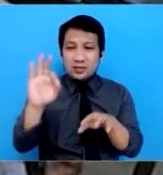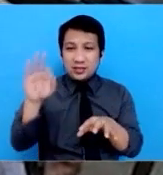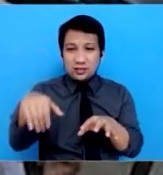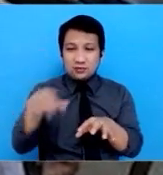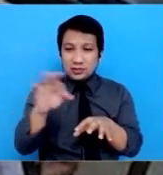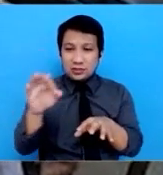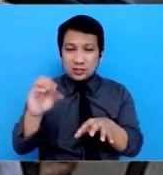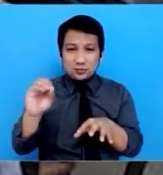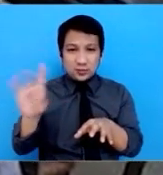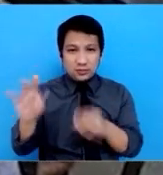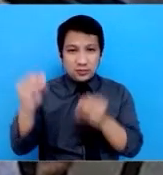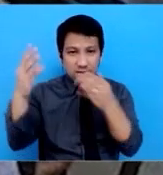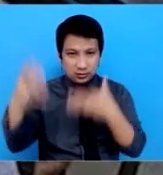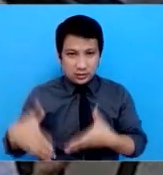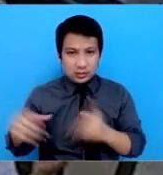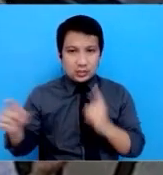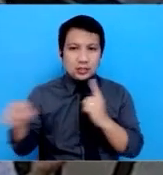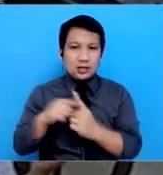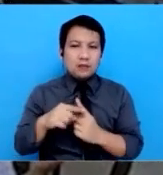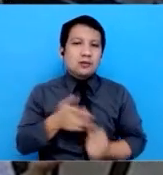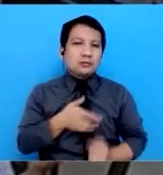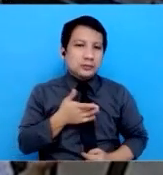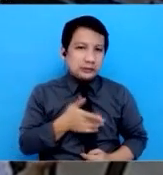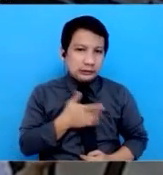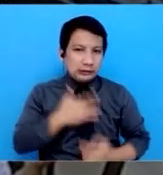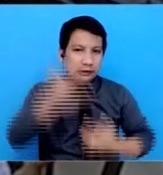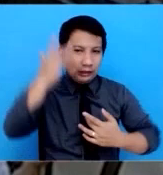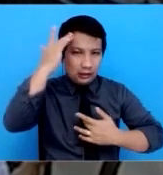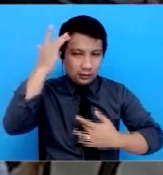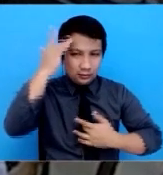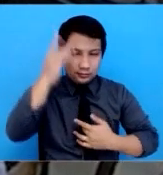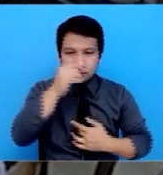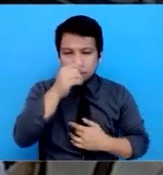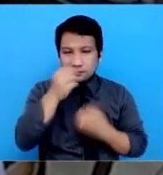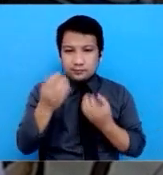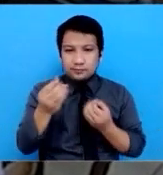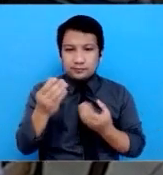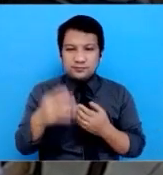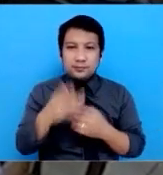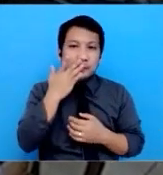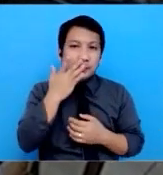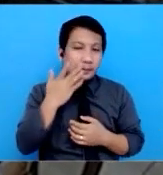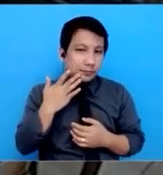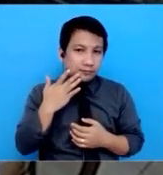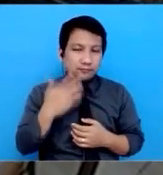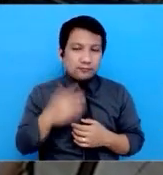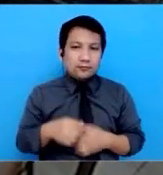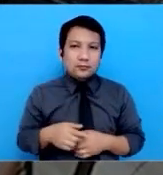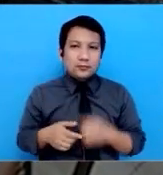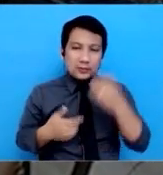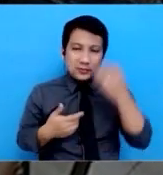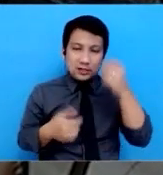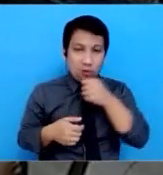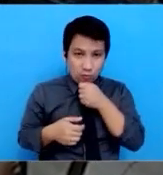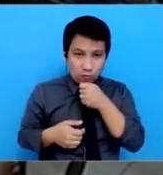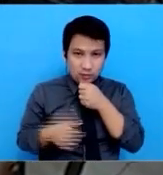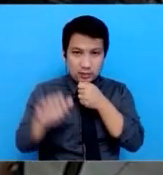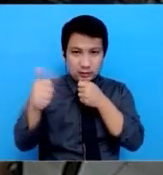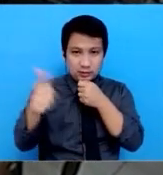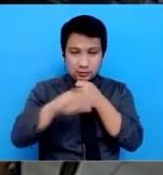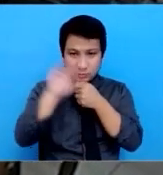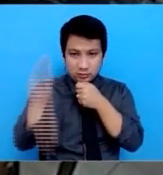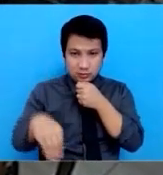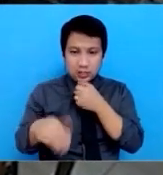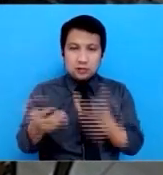9,900 teachers ang nagsabing mayroon silang sakit. Pinakamarami ang may sipon, ubo at lagnat pero 10% lang ang